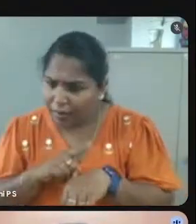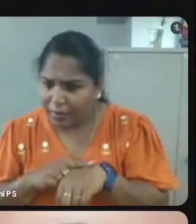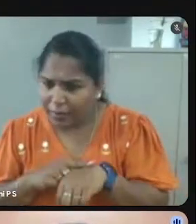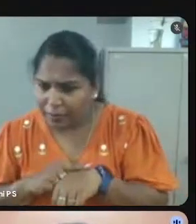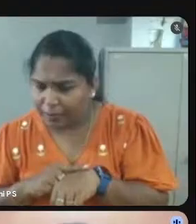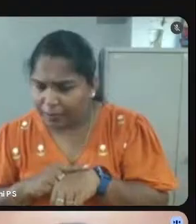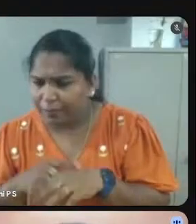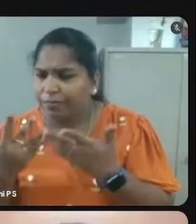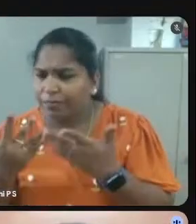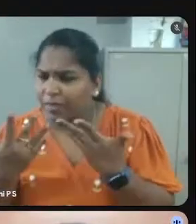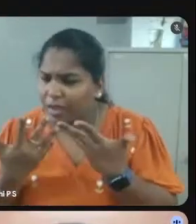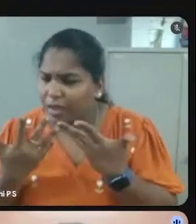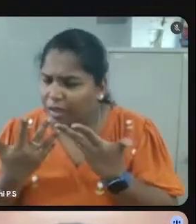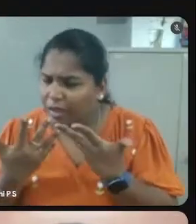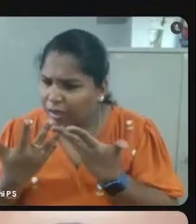എന്തെങ്കിലും